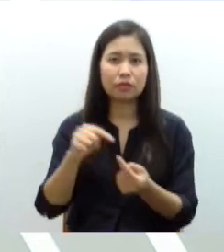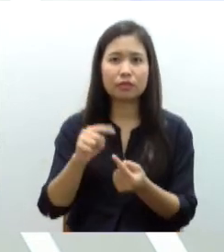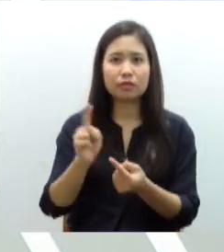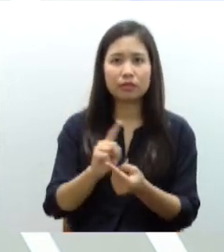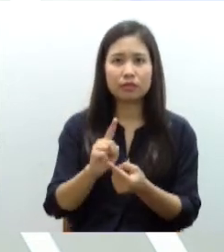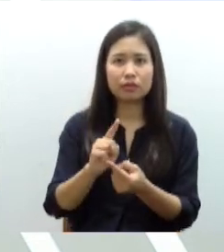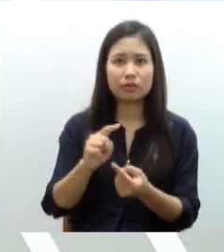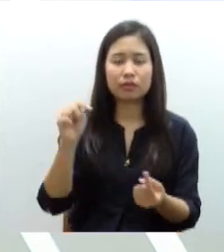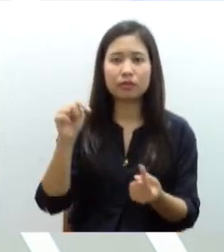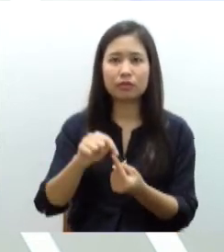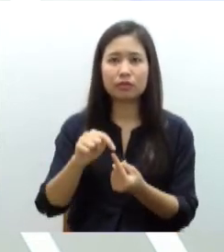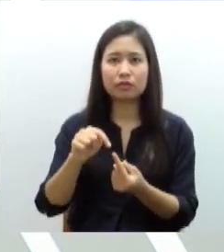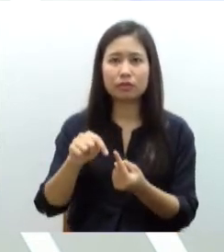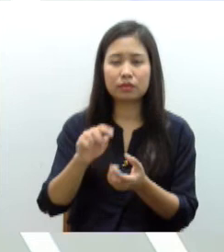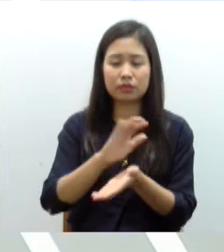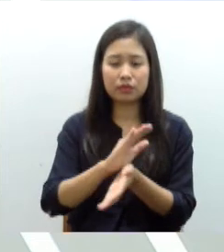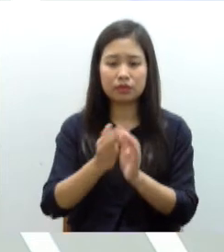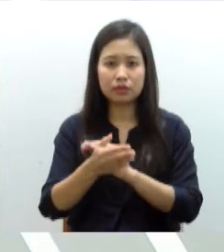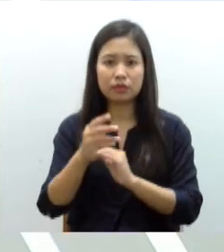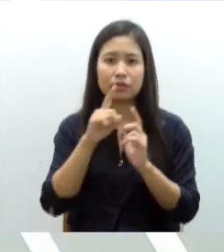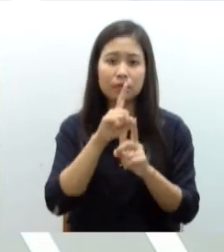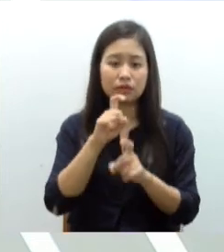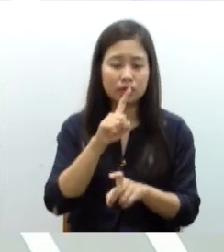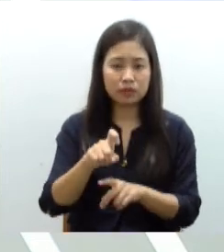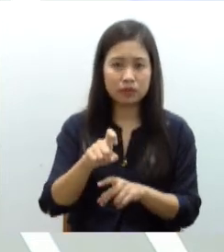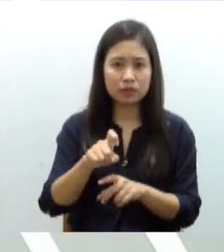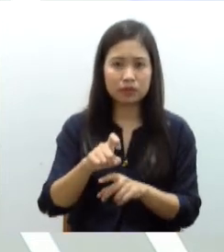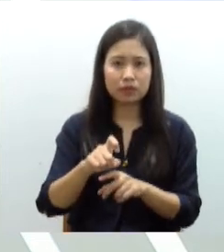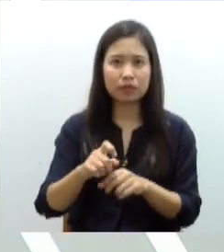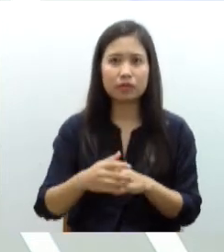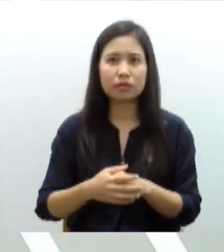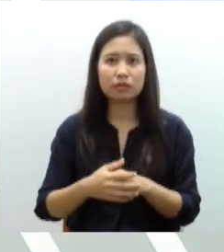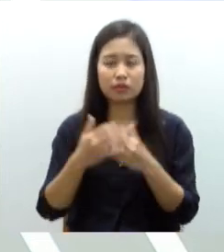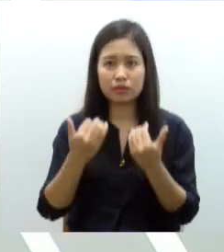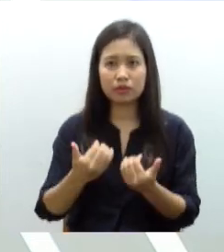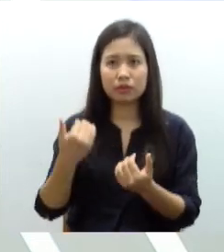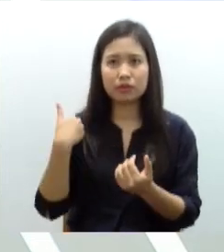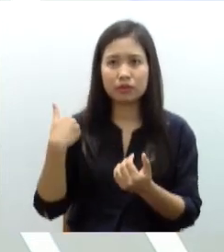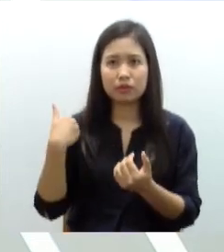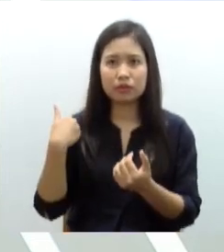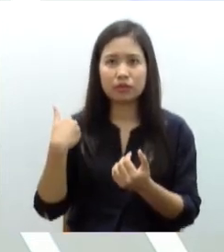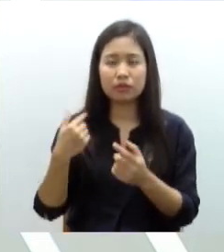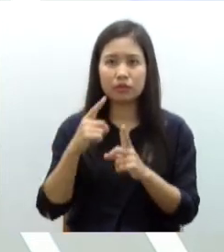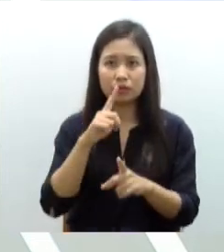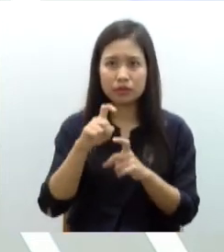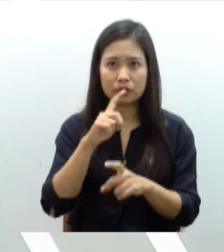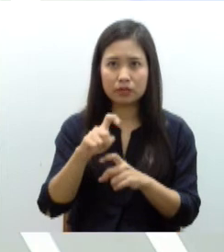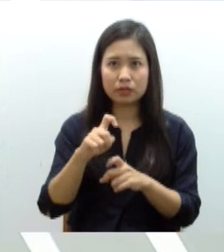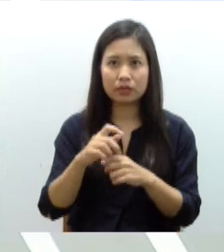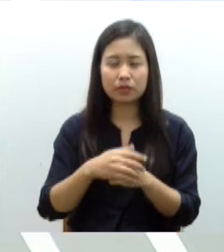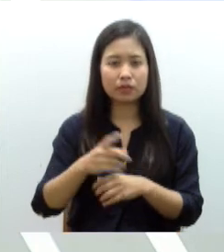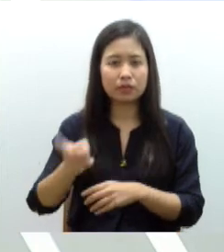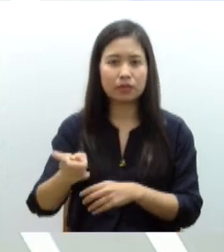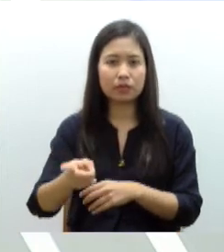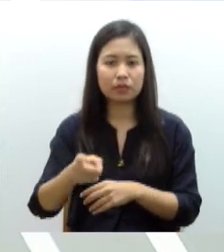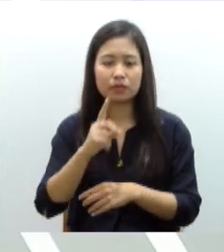มีการปรับปรุงเปลี่ยนแปลงในข้อคำถามเยอะเยอะมากน้อยเพียงใดครับท่านครับ อ๋อข้อตัวข้อคำถามเนี่ยเรายังคงเดิมนะครับเนื่อง